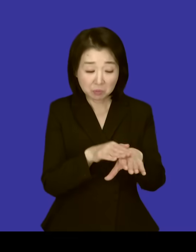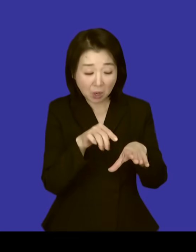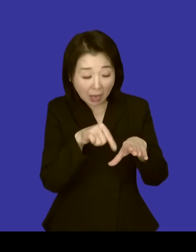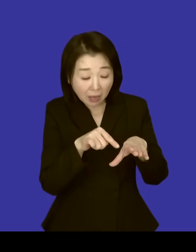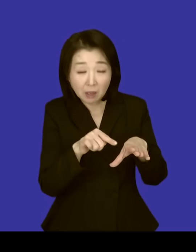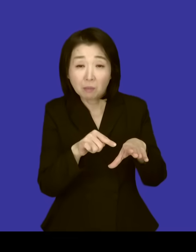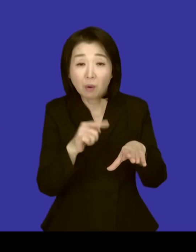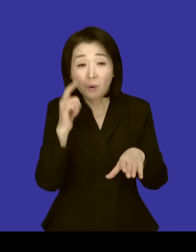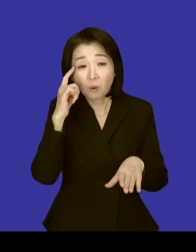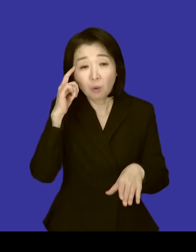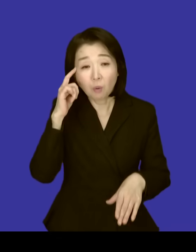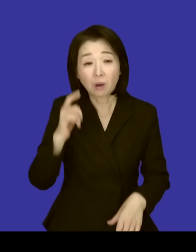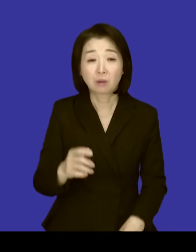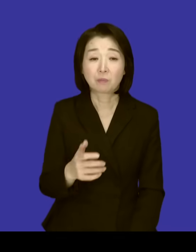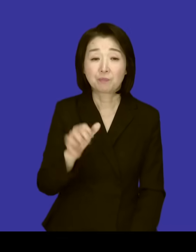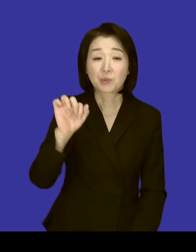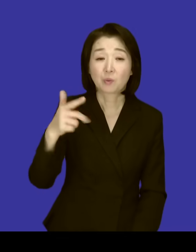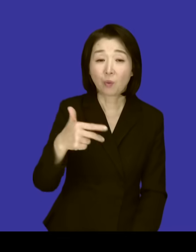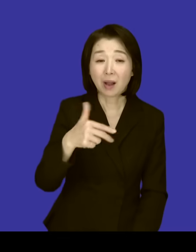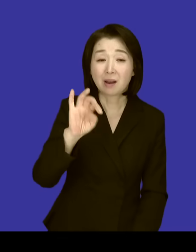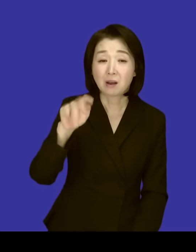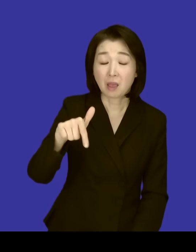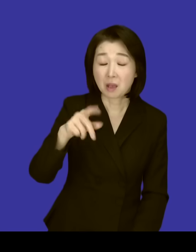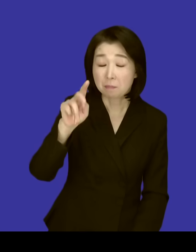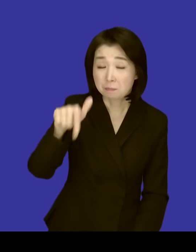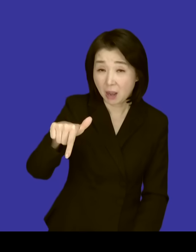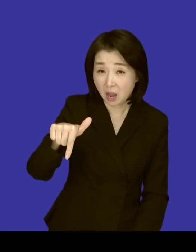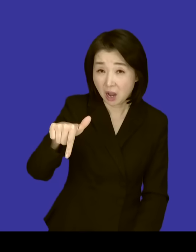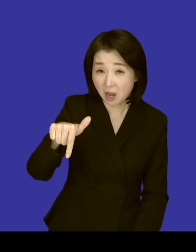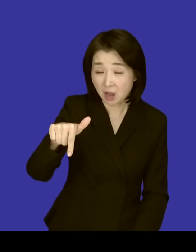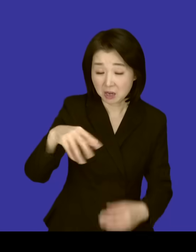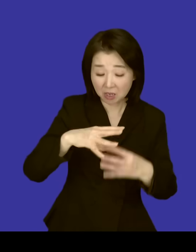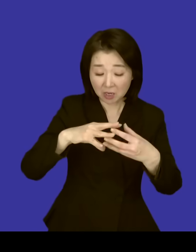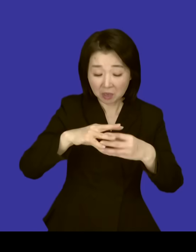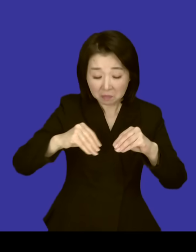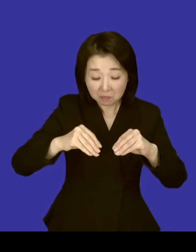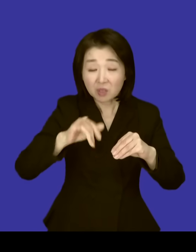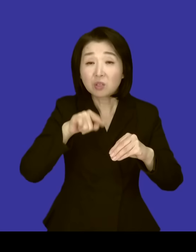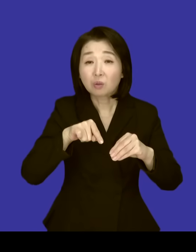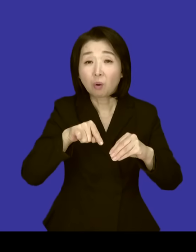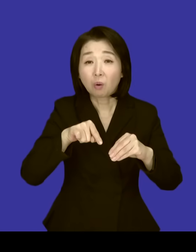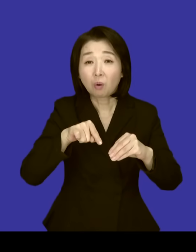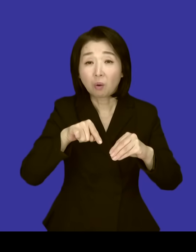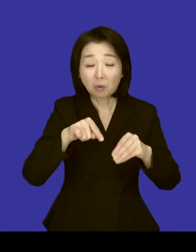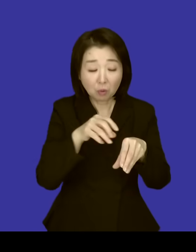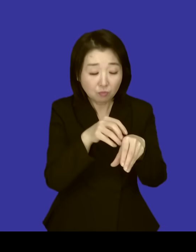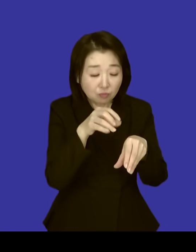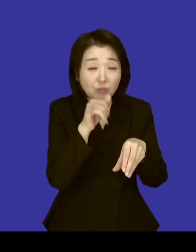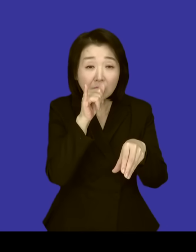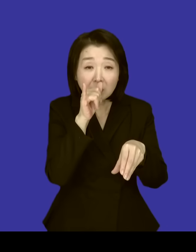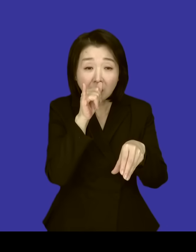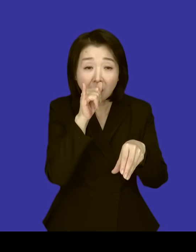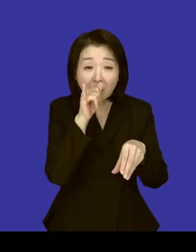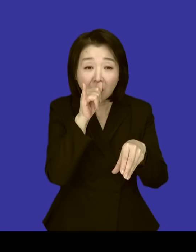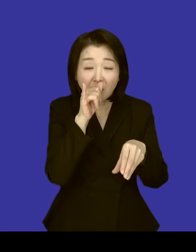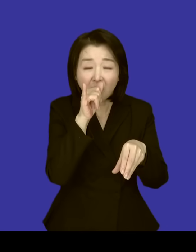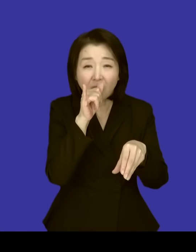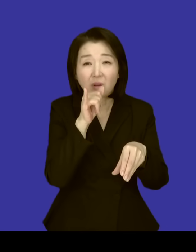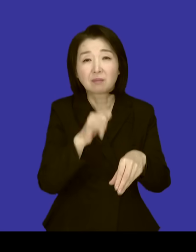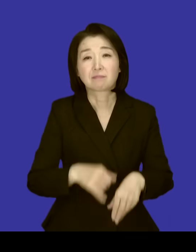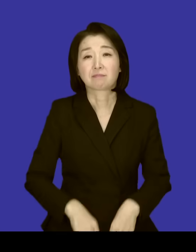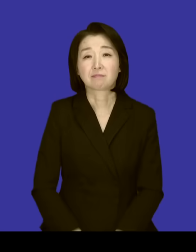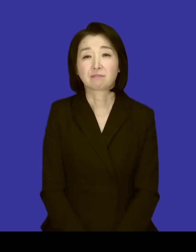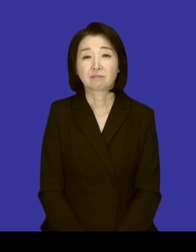이제 활액막이라는 그런 층이 있는데 거기에 이제 육종이 생겼다 해서 활액막 육종이라고